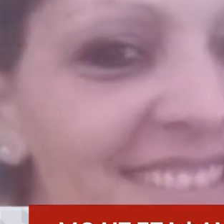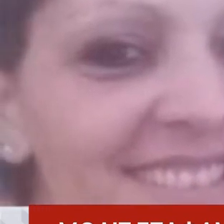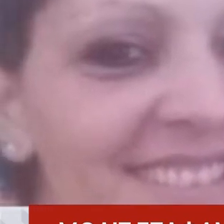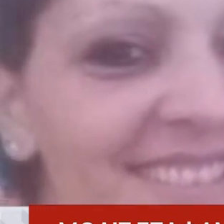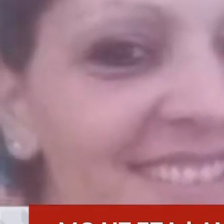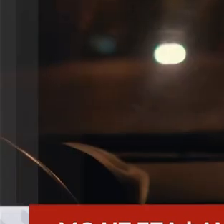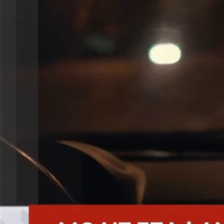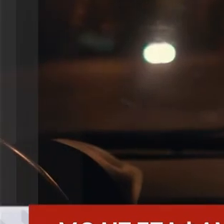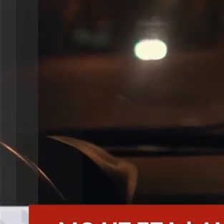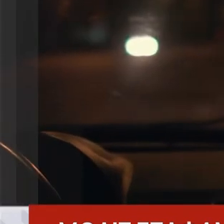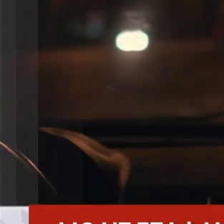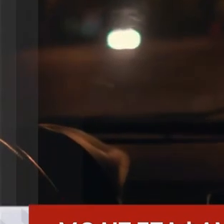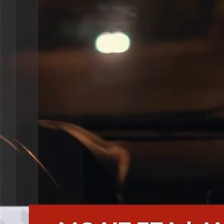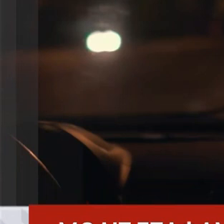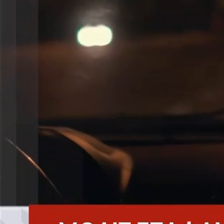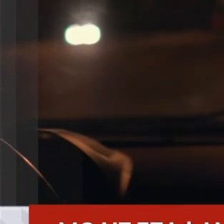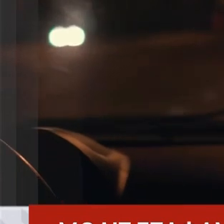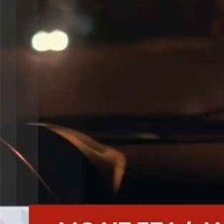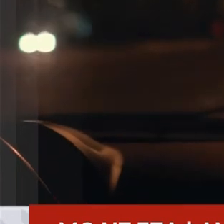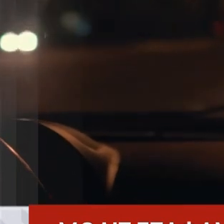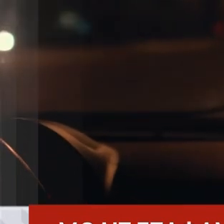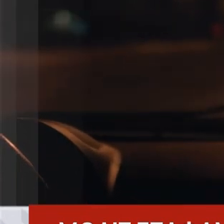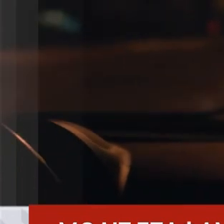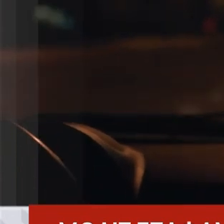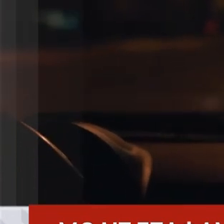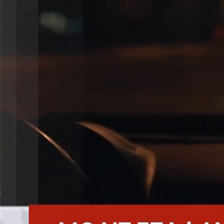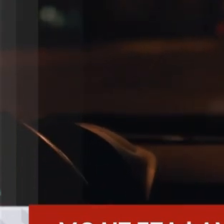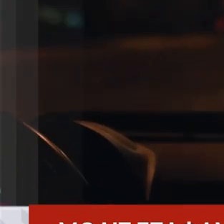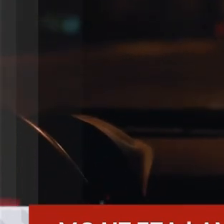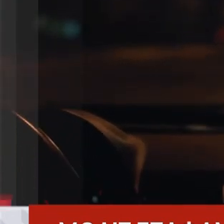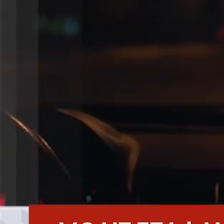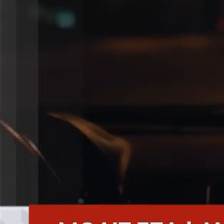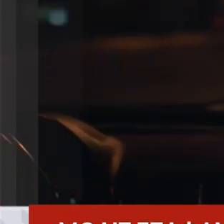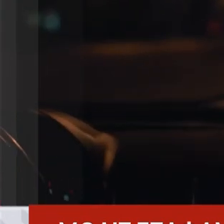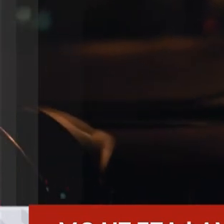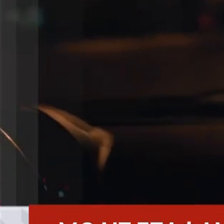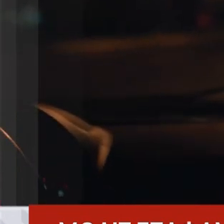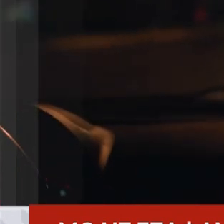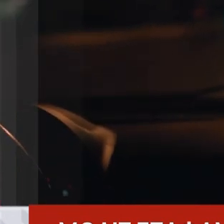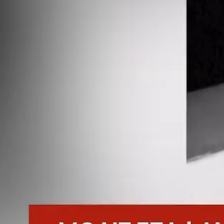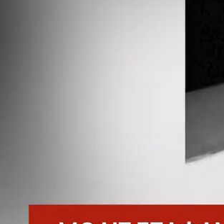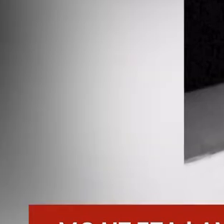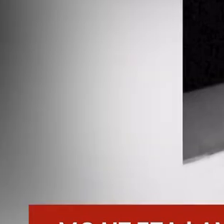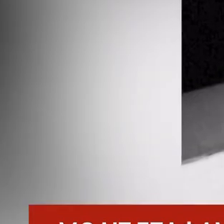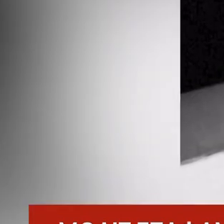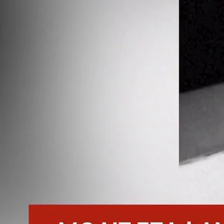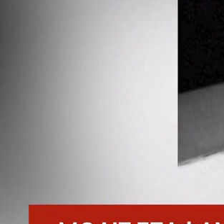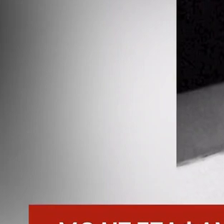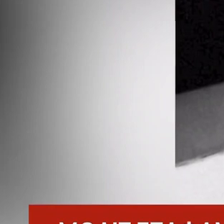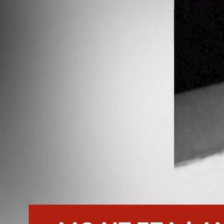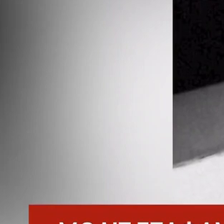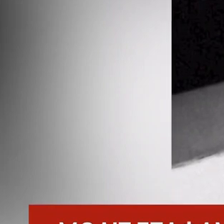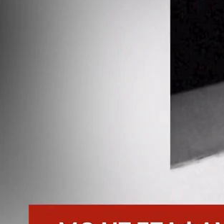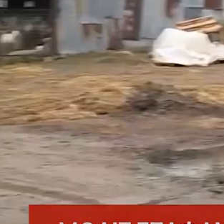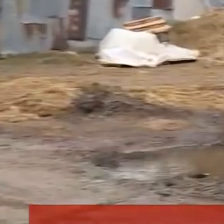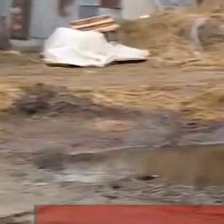ίδιος. Ήξερα ότι με το μόλις που βγήκε αυτό στα κανάλια, αυτός την έφαγε. Αυτός δεν υπολογίζει τίποτα. Η Γεωργία δεν πρόλαβε